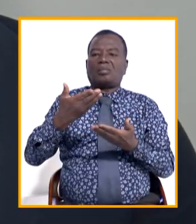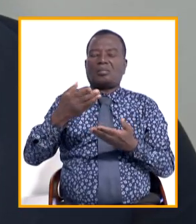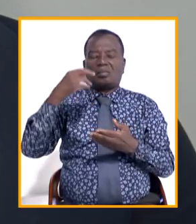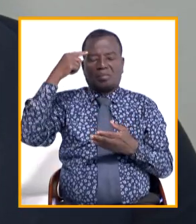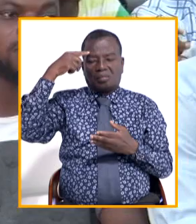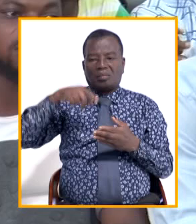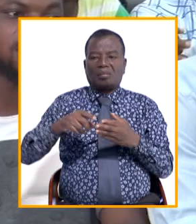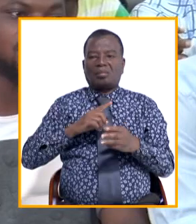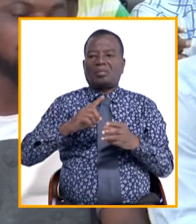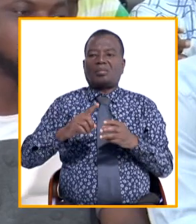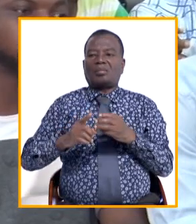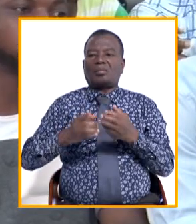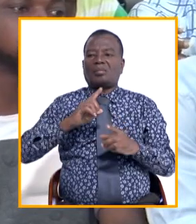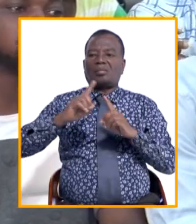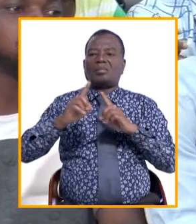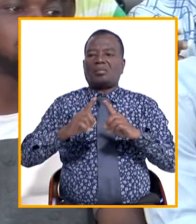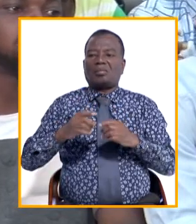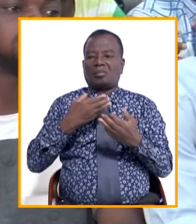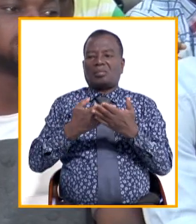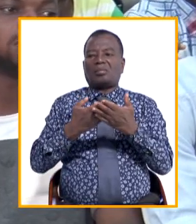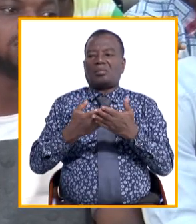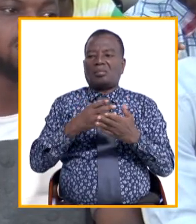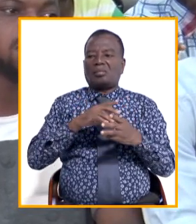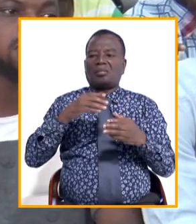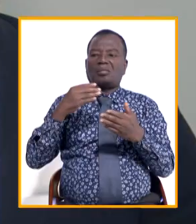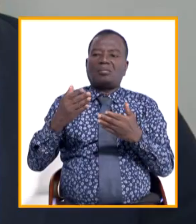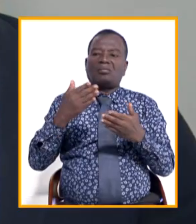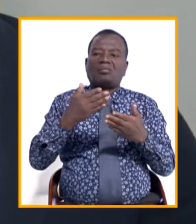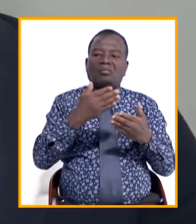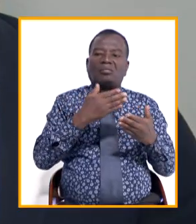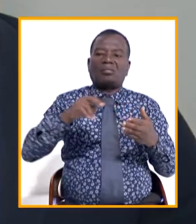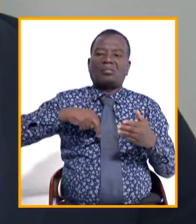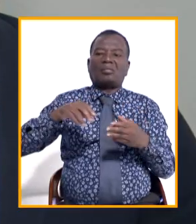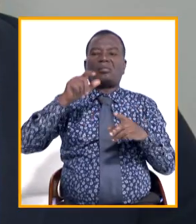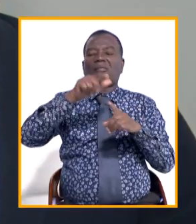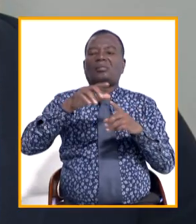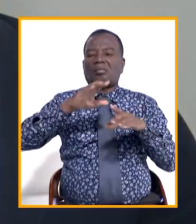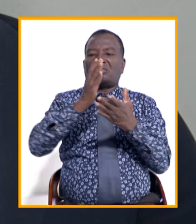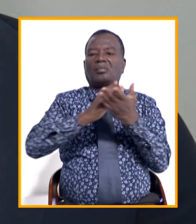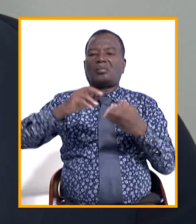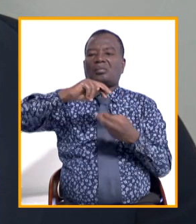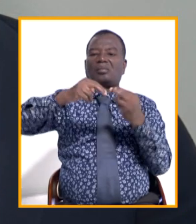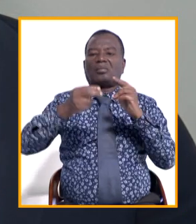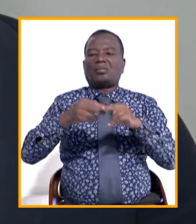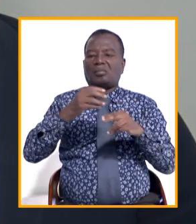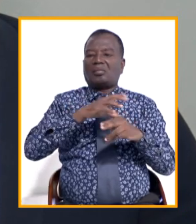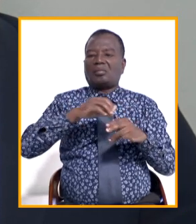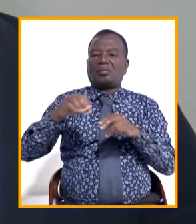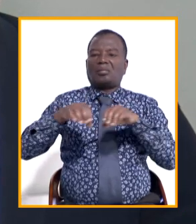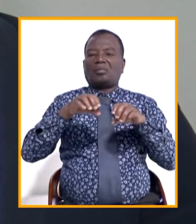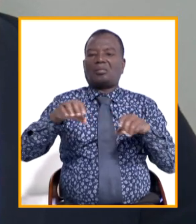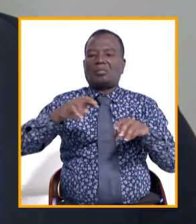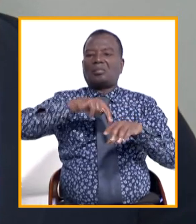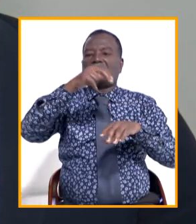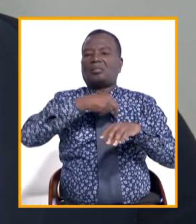pense que les échanges ont été assez fructueux en la matière. Et petit à petit, nous allons appliquer un certain nombre de stratégies qui ont été élaborées au niveau du